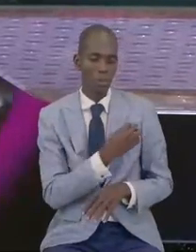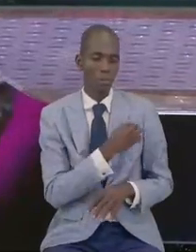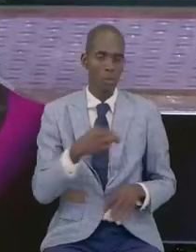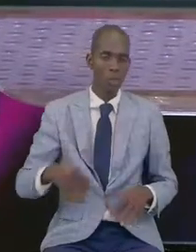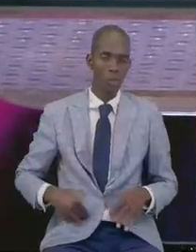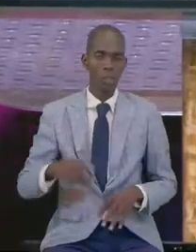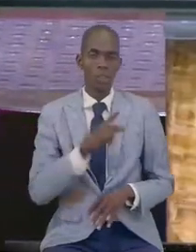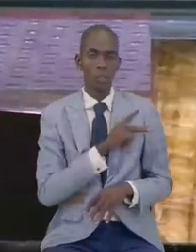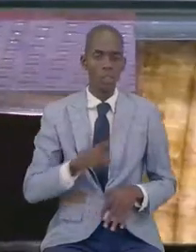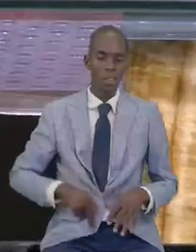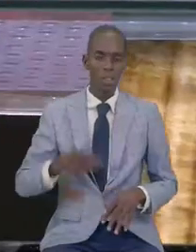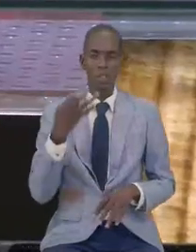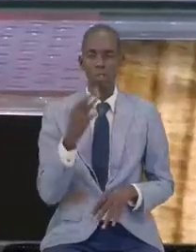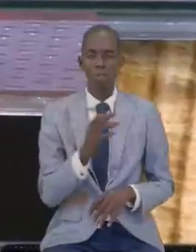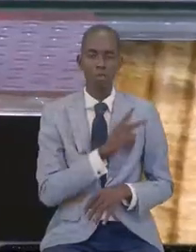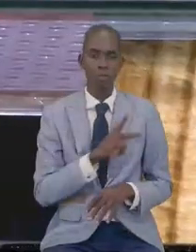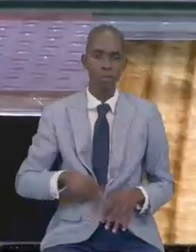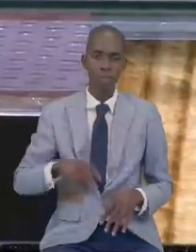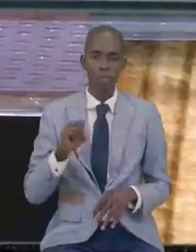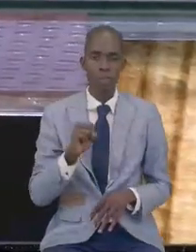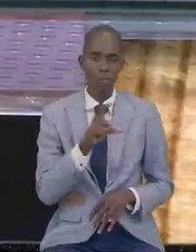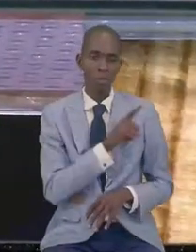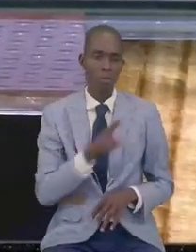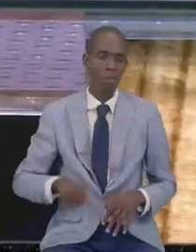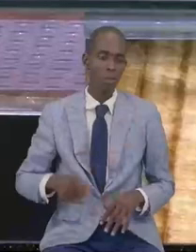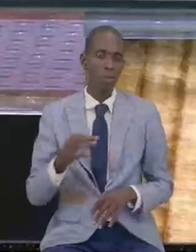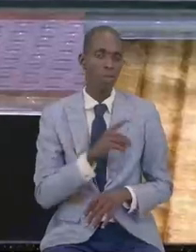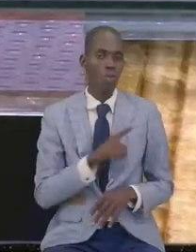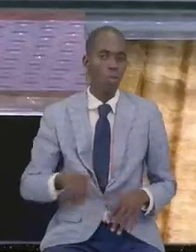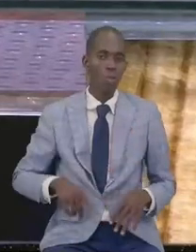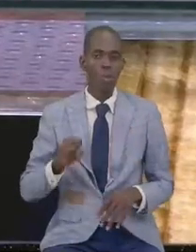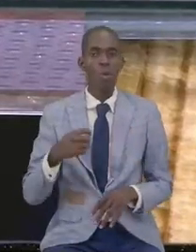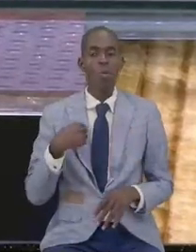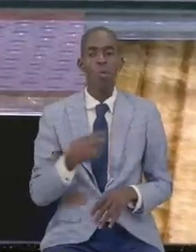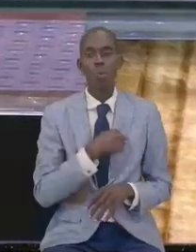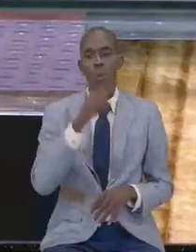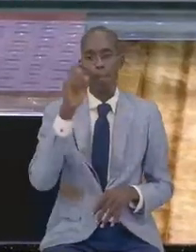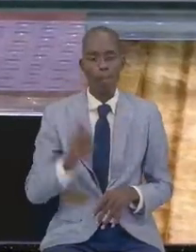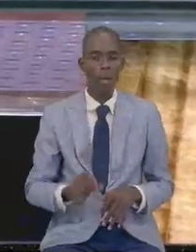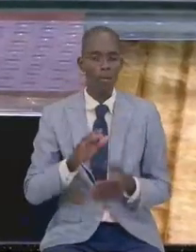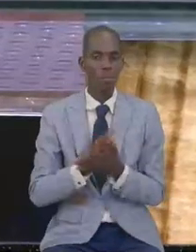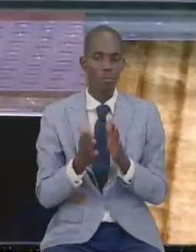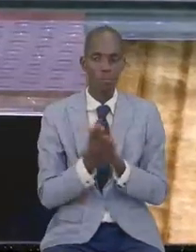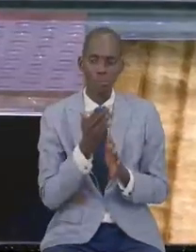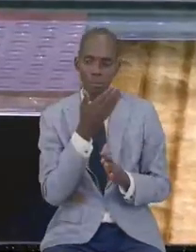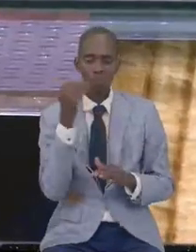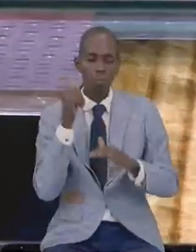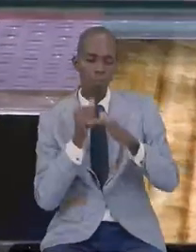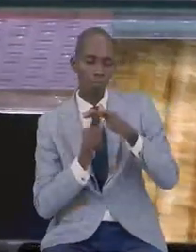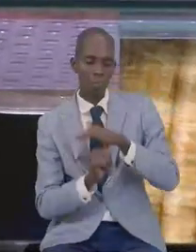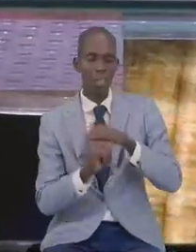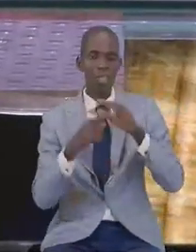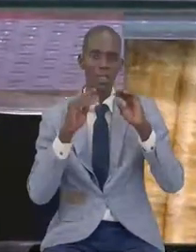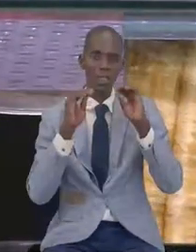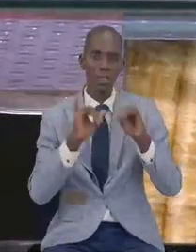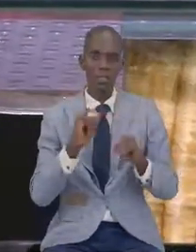rédempteur, sous le seigneur des seigneurs et le roi des rois, nous devons devenir meilleurs sous l'enseignement de